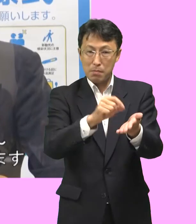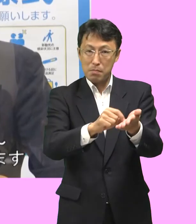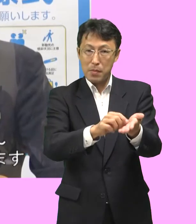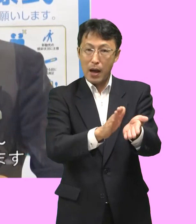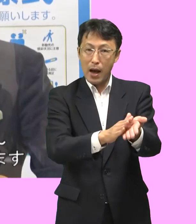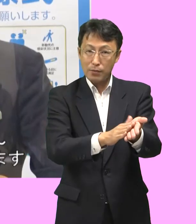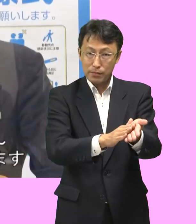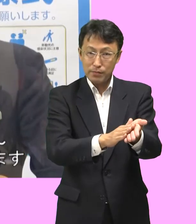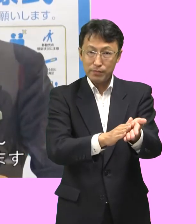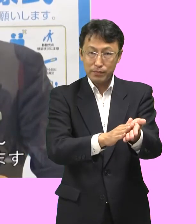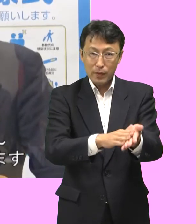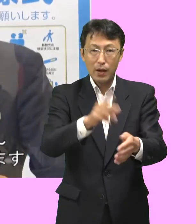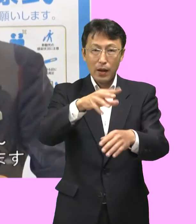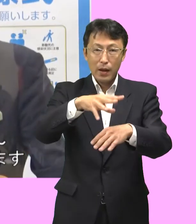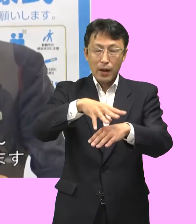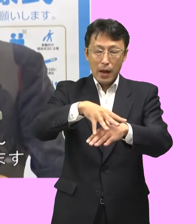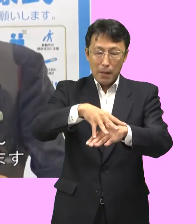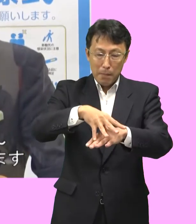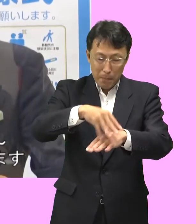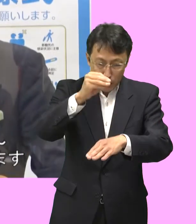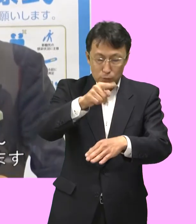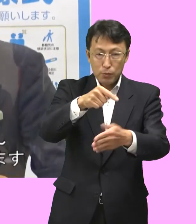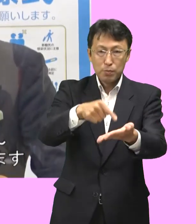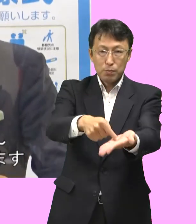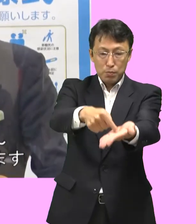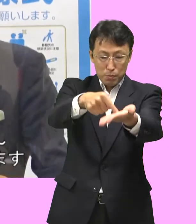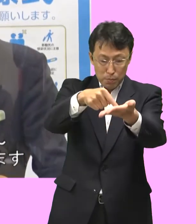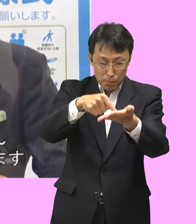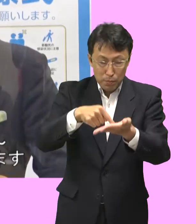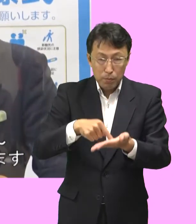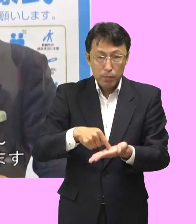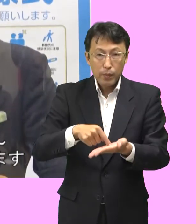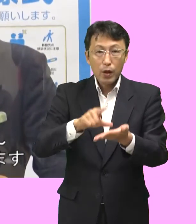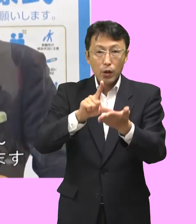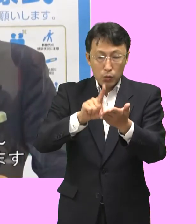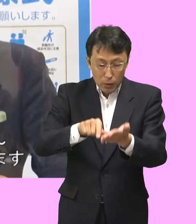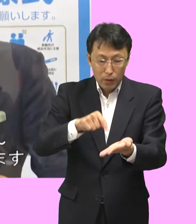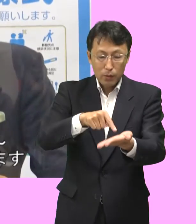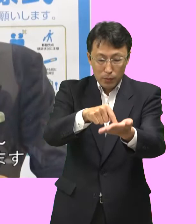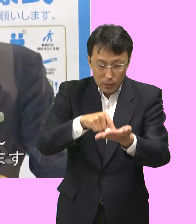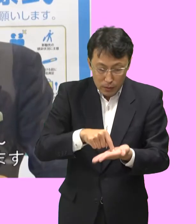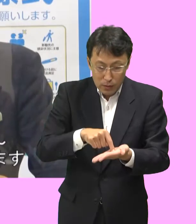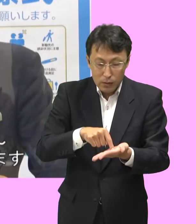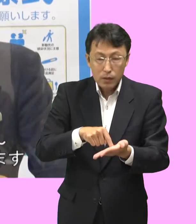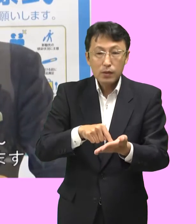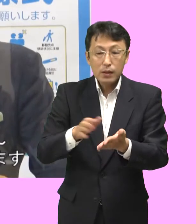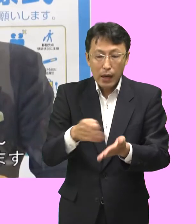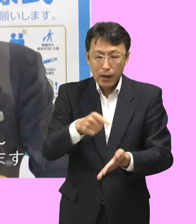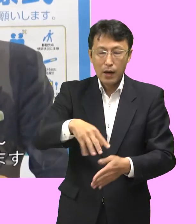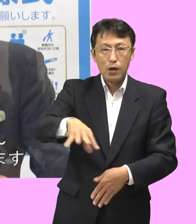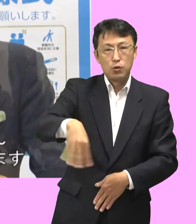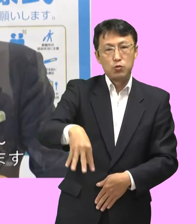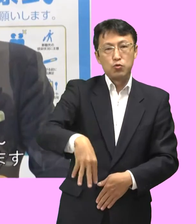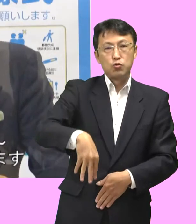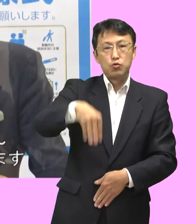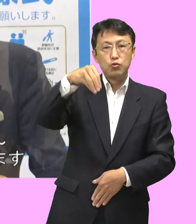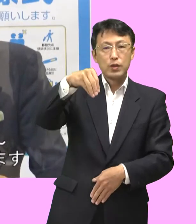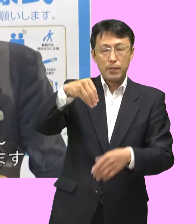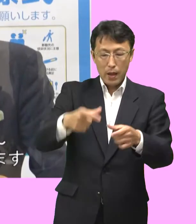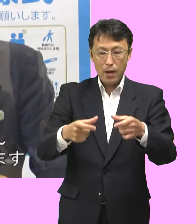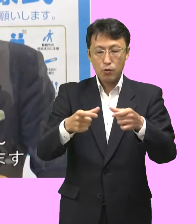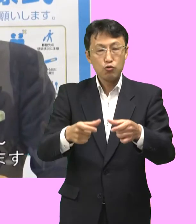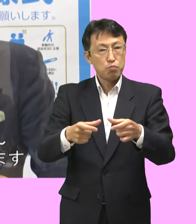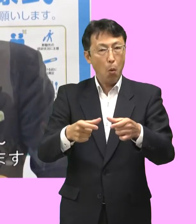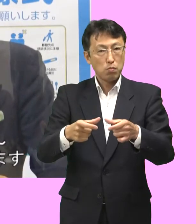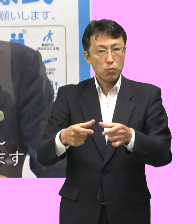たら、まあ、抽選で、多い場合は抽選で市の方から引き換え券を発送しますが、最初は11